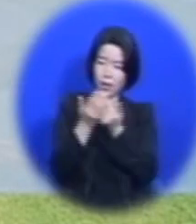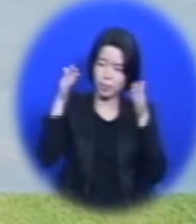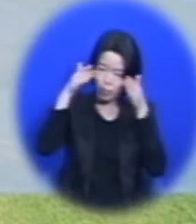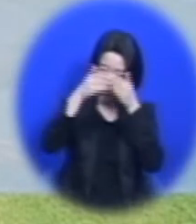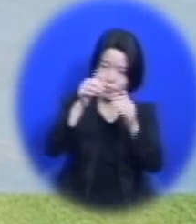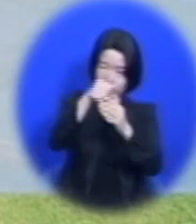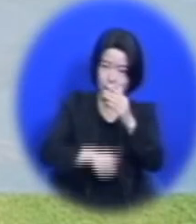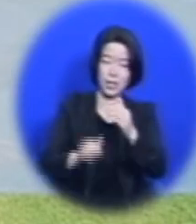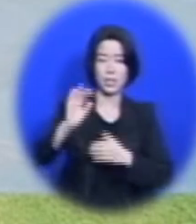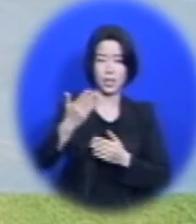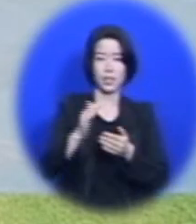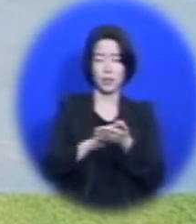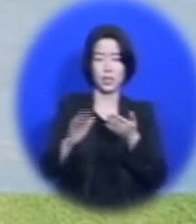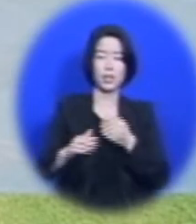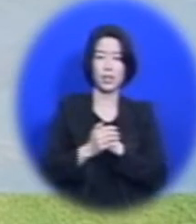됩니다.